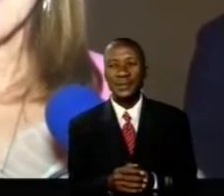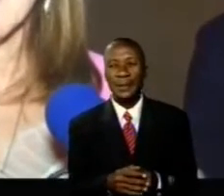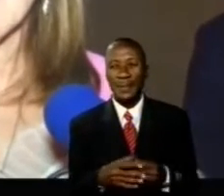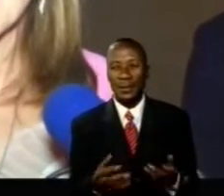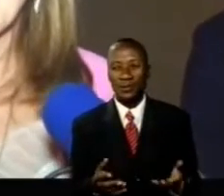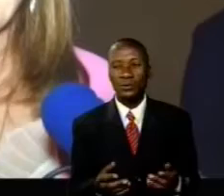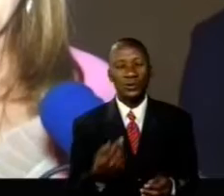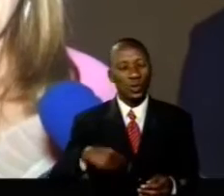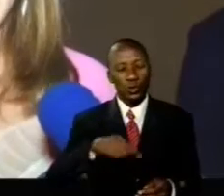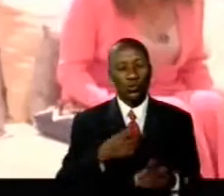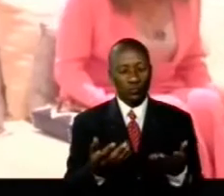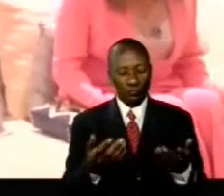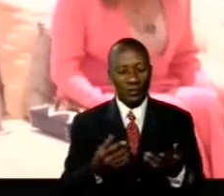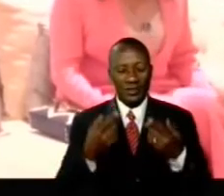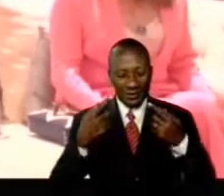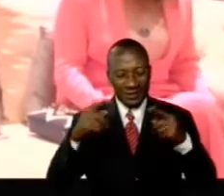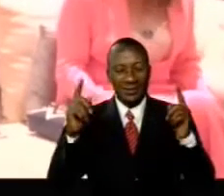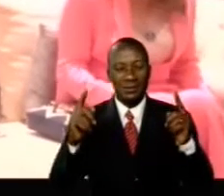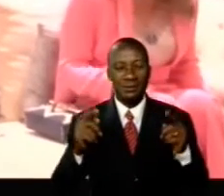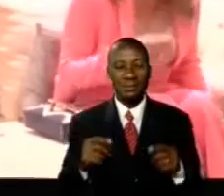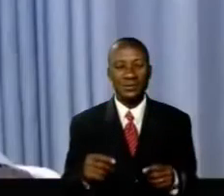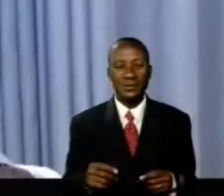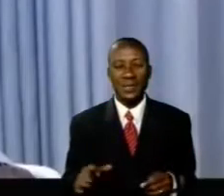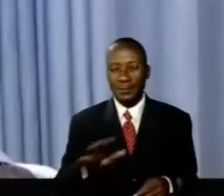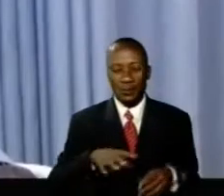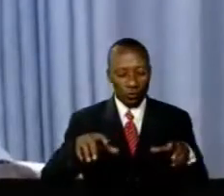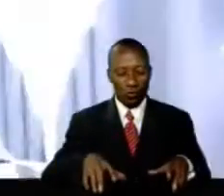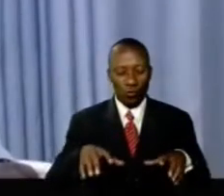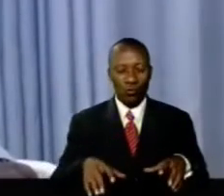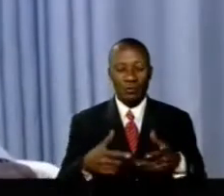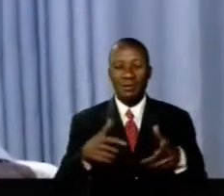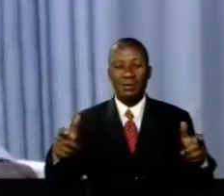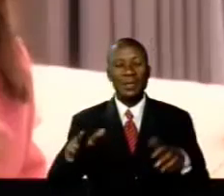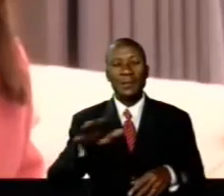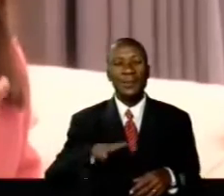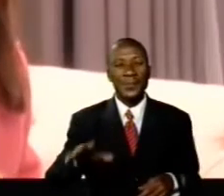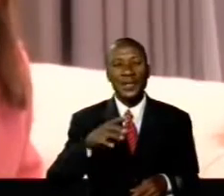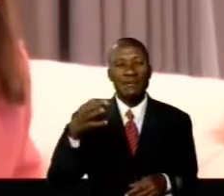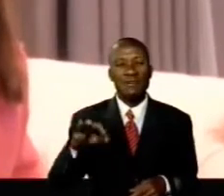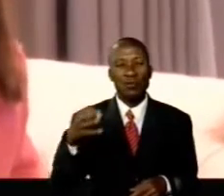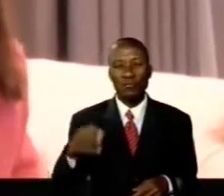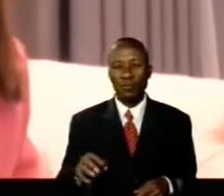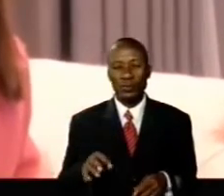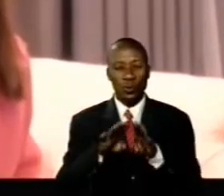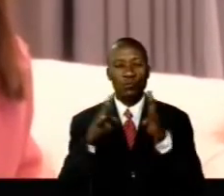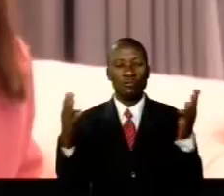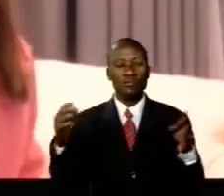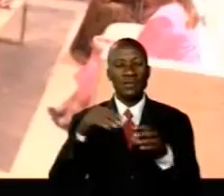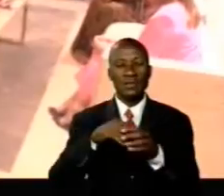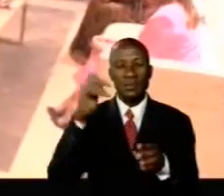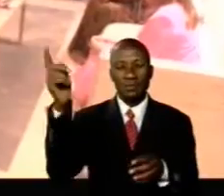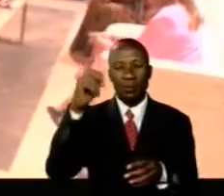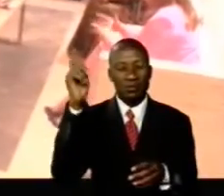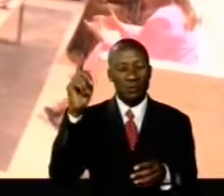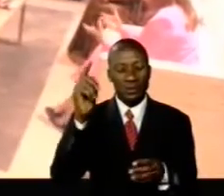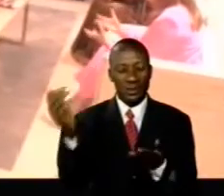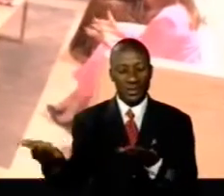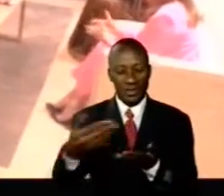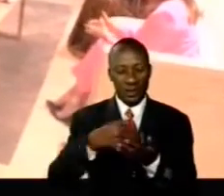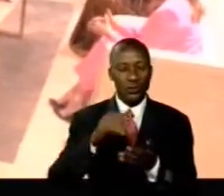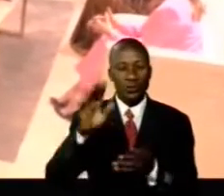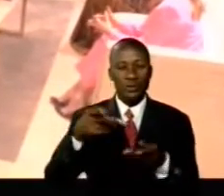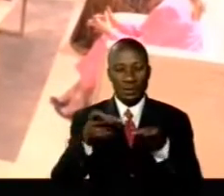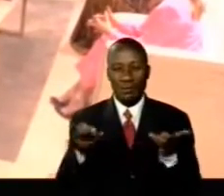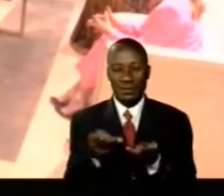sa réussite. Grand pays francophone au monde, la RDC sera ouverte au monde et va retrouver sa place dans les concerts